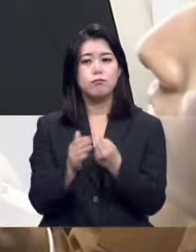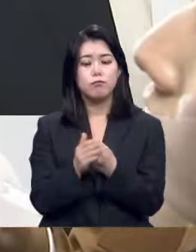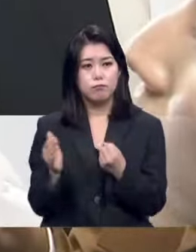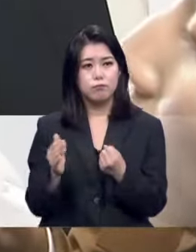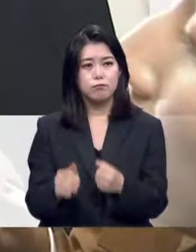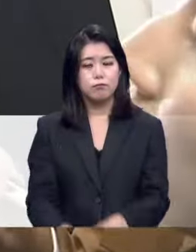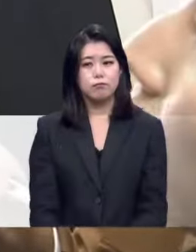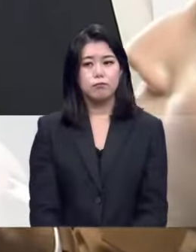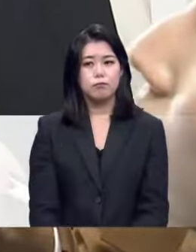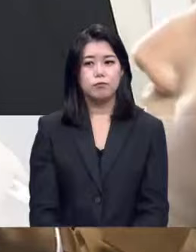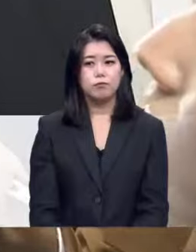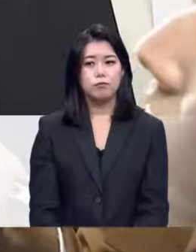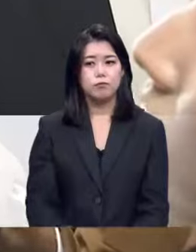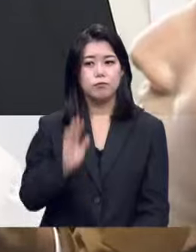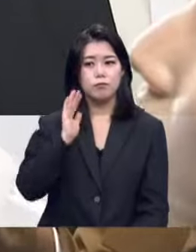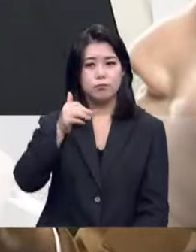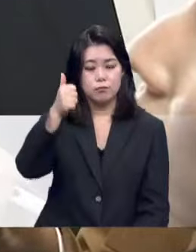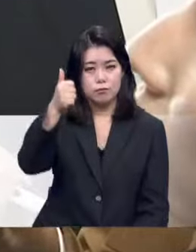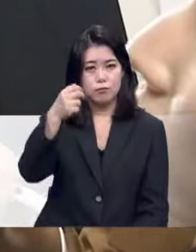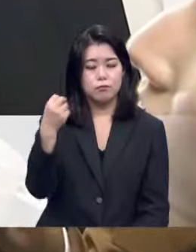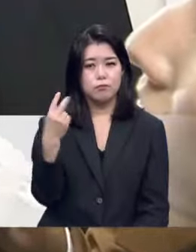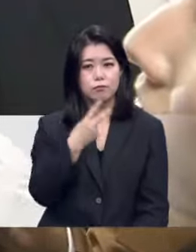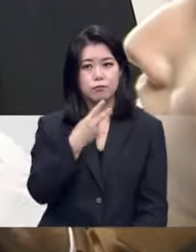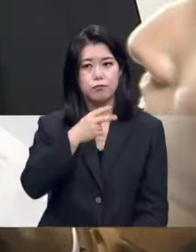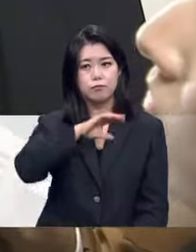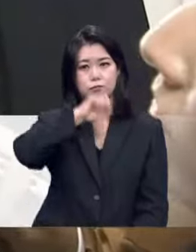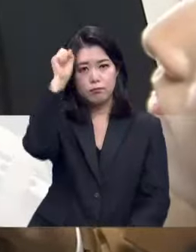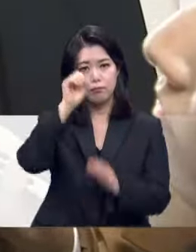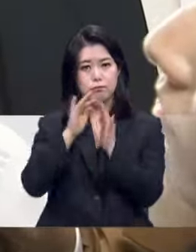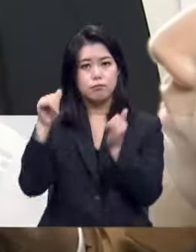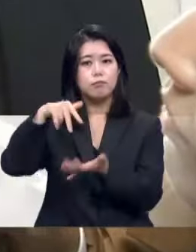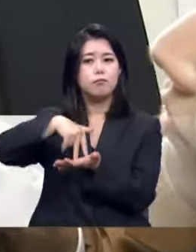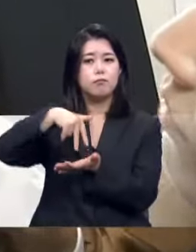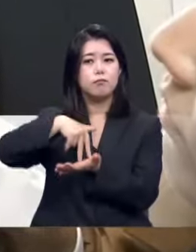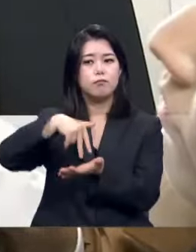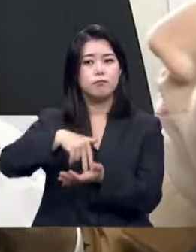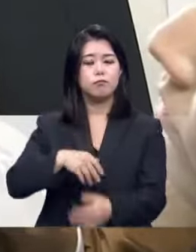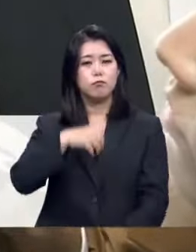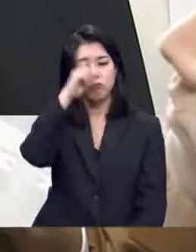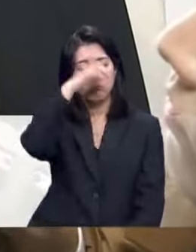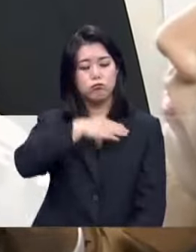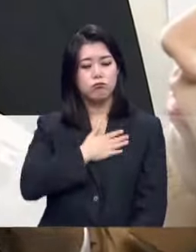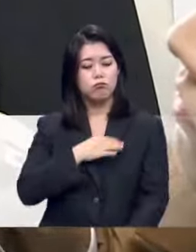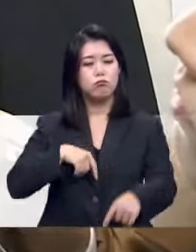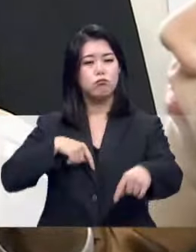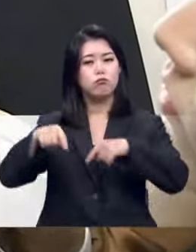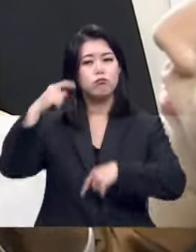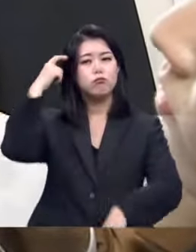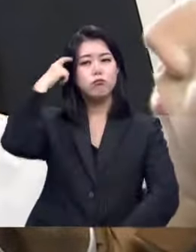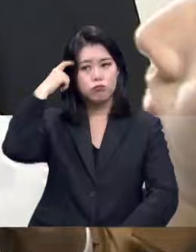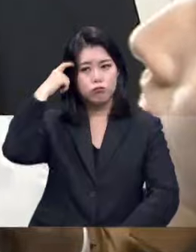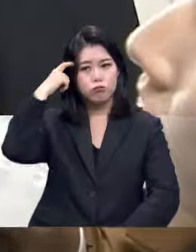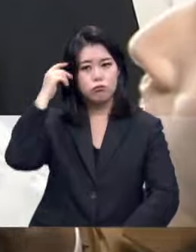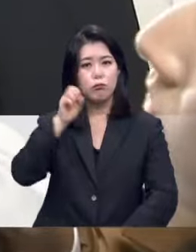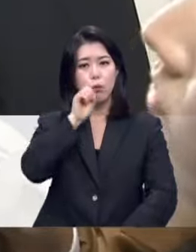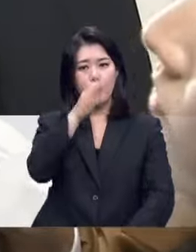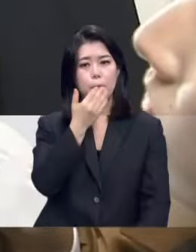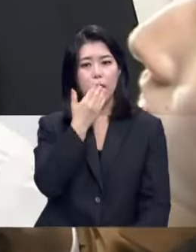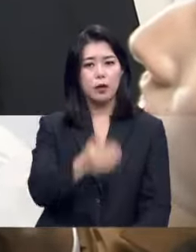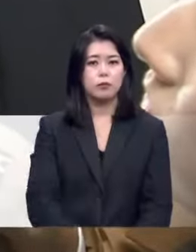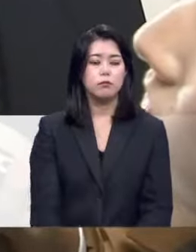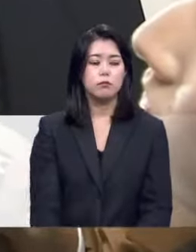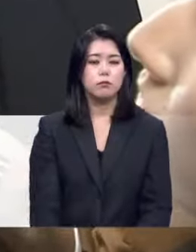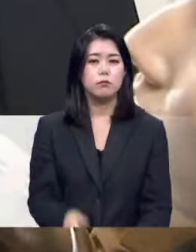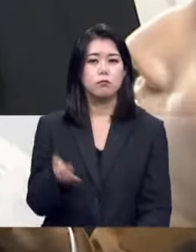당의 당원 대통이 당선 입장에서 어 자신이 정치적인 그런 의견을 얘기를 할 수 있는